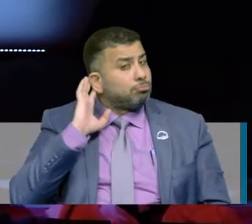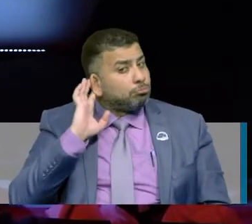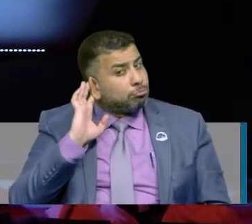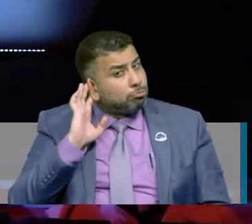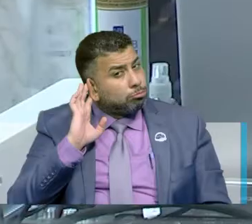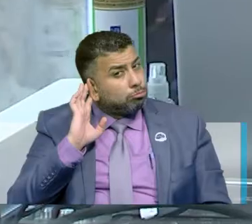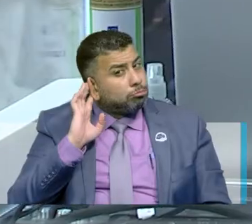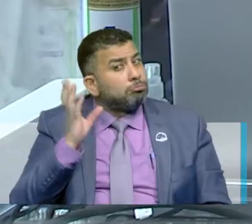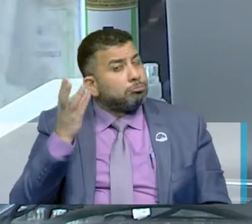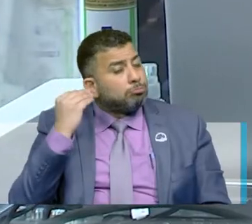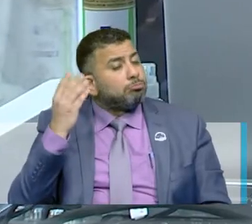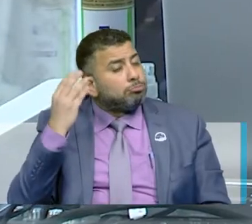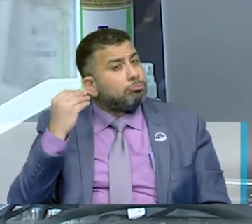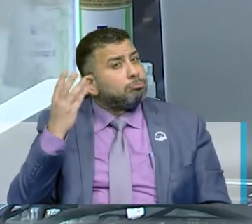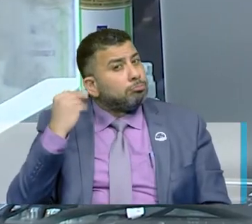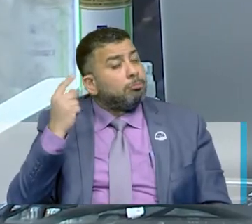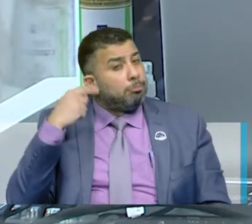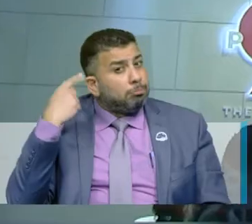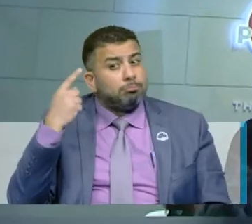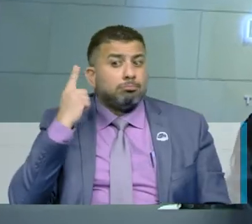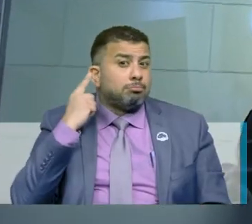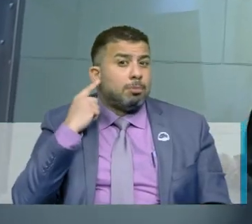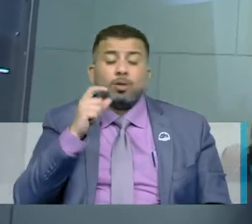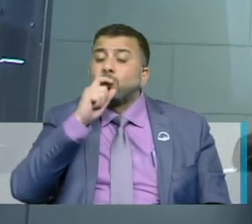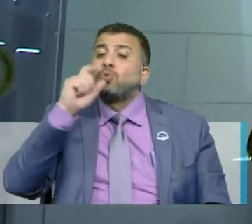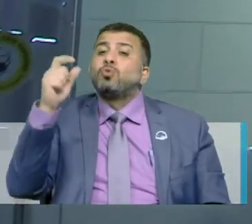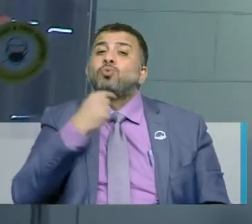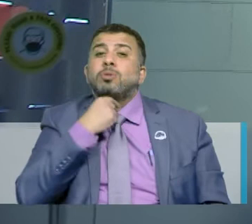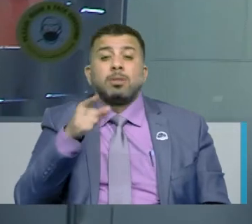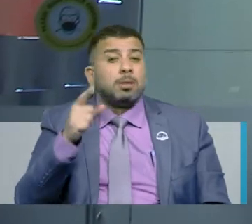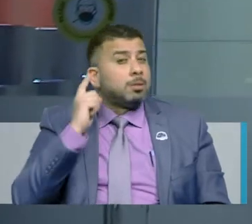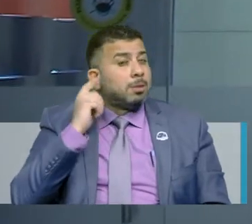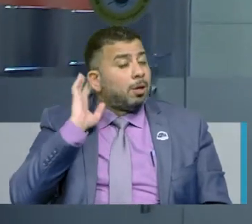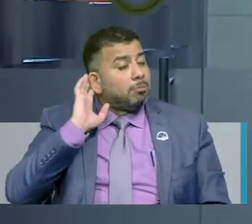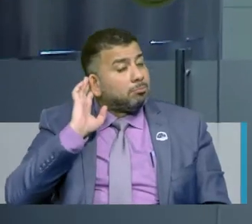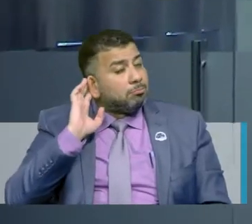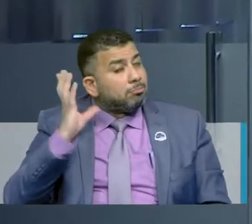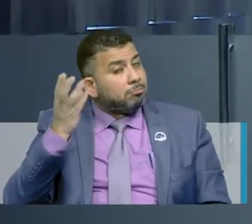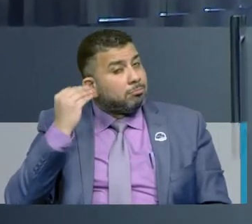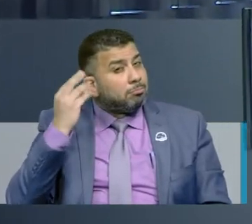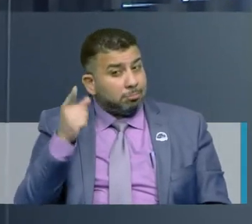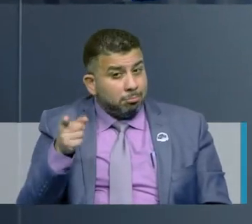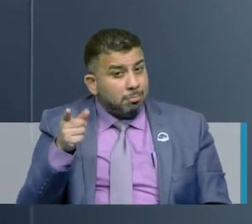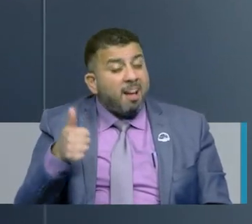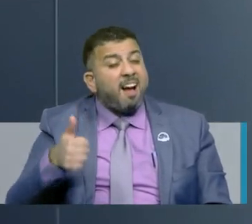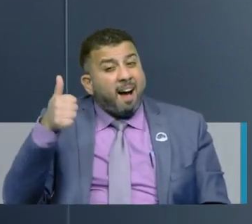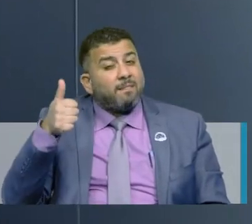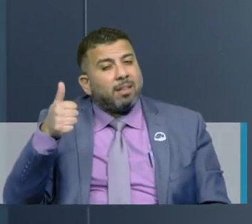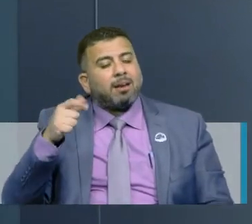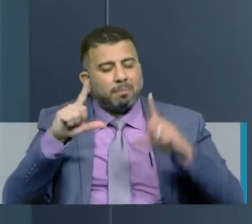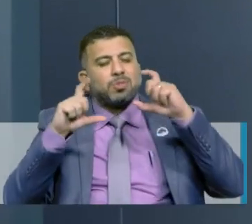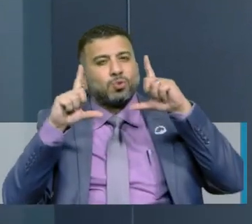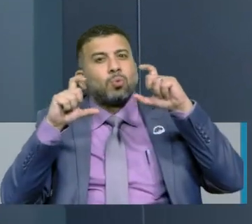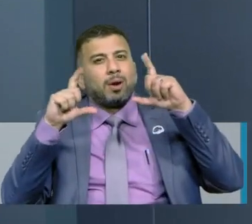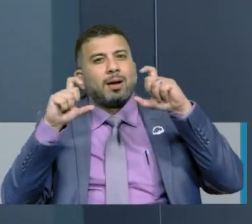بإمكانه معايشة تلك الأحداث من خلال الصوت، فالصوت في بعض الأحيان أبلغ من الصورة.